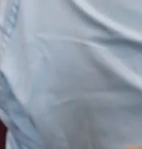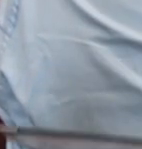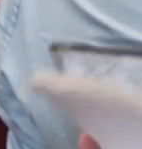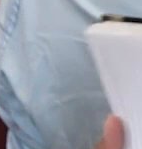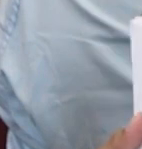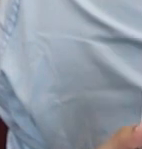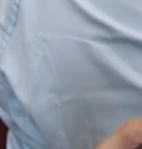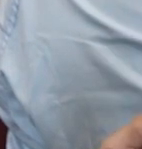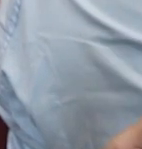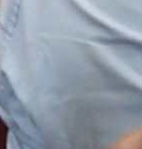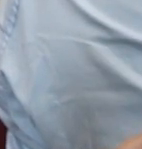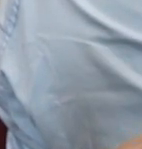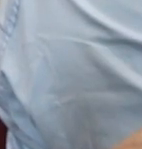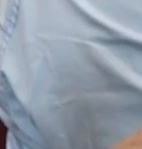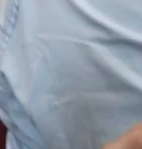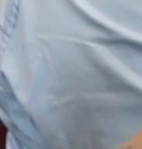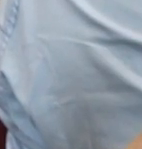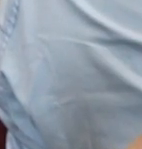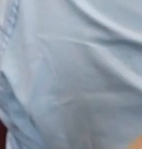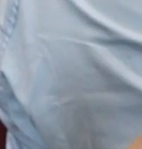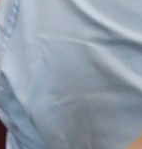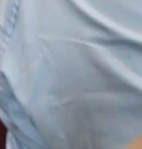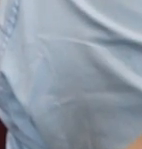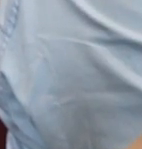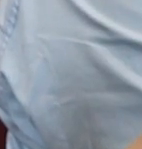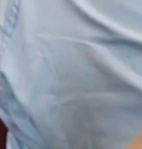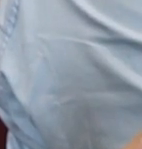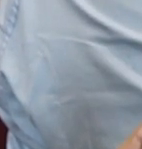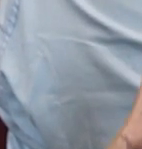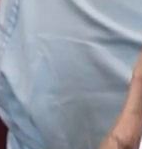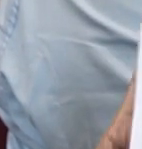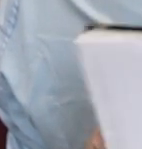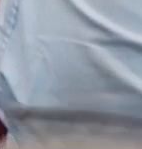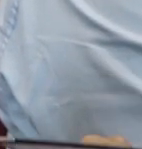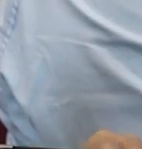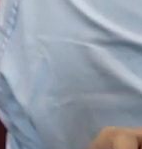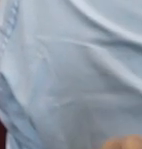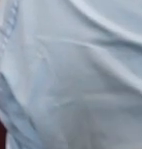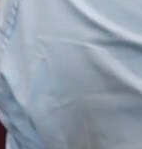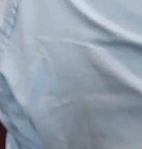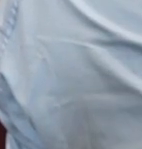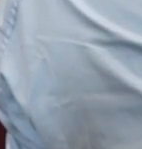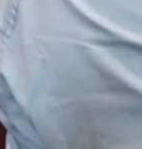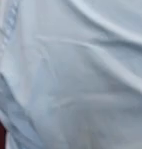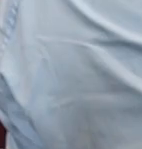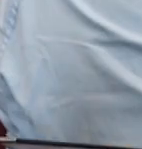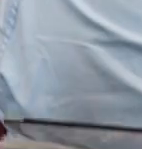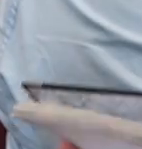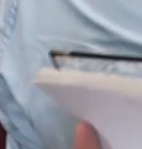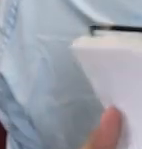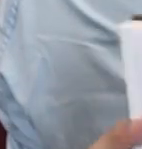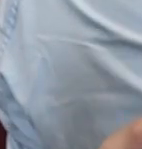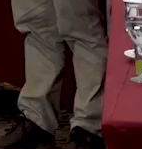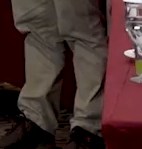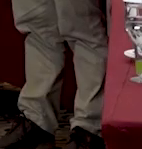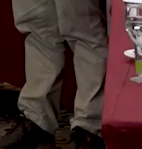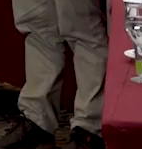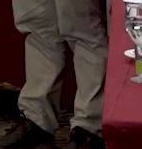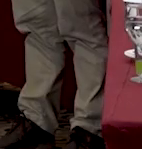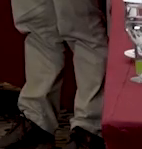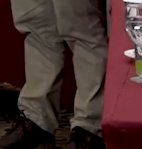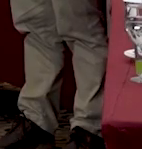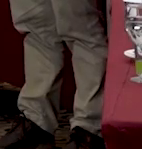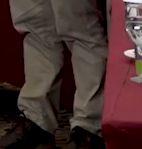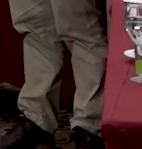disebutkan di undang-undang ataupun tindak pidana lainnya yang sepanjang memang mengancam jiwa dan keselamatan dari saksi dan korban tersebut